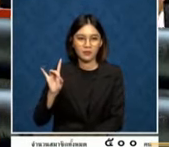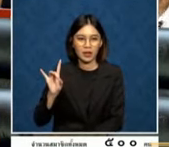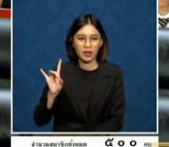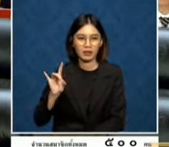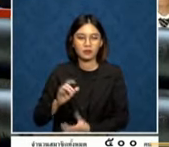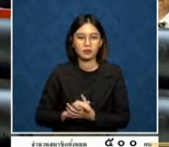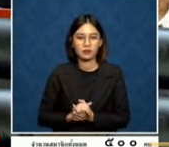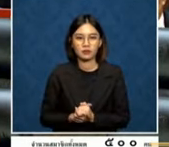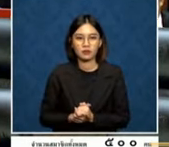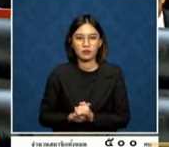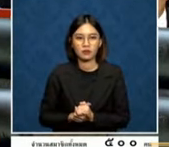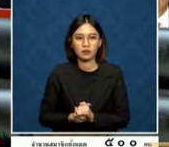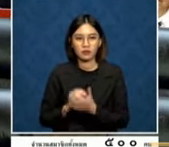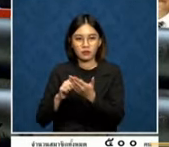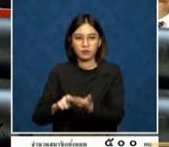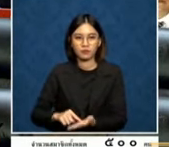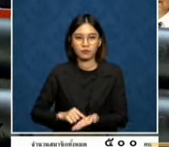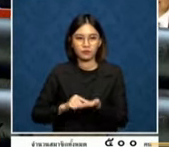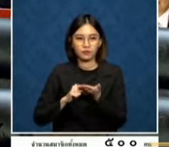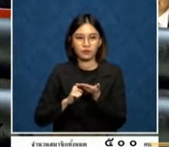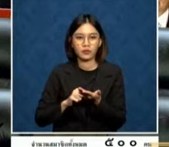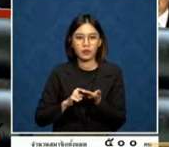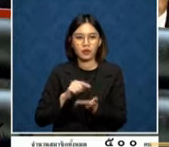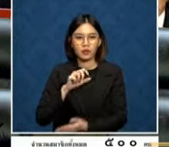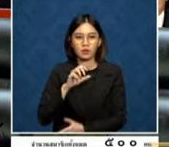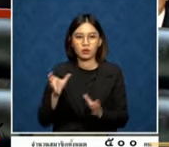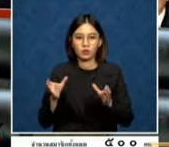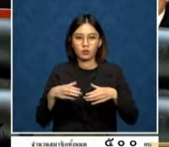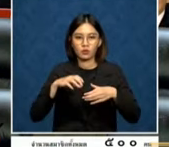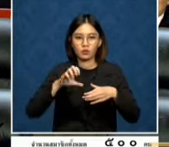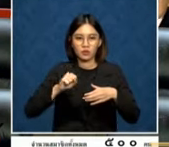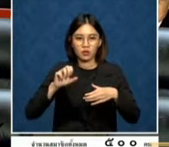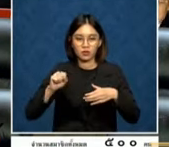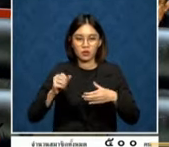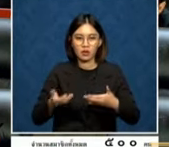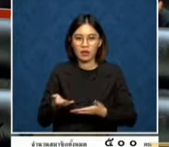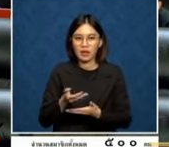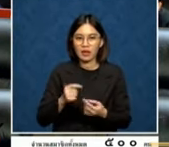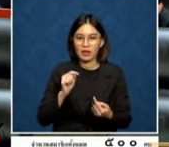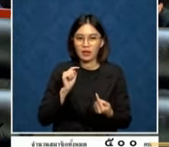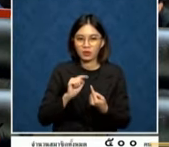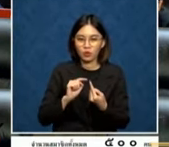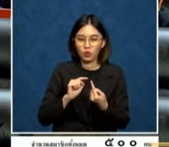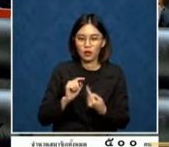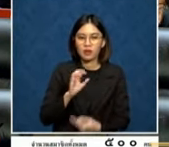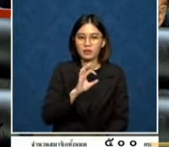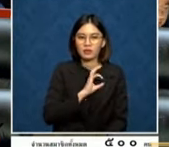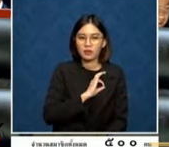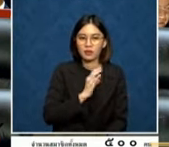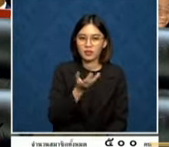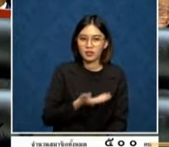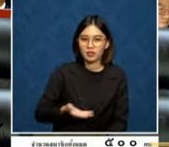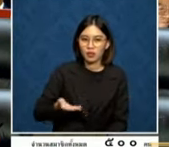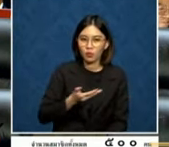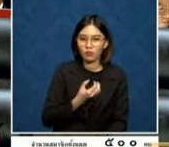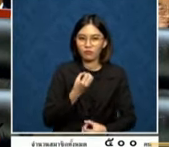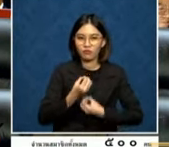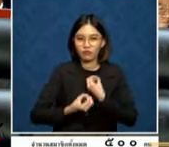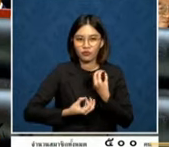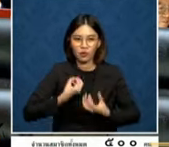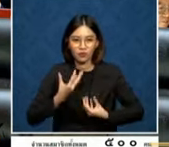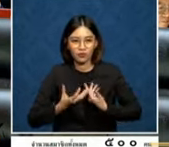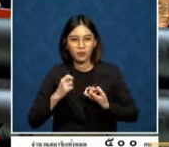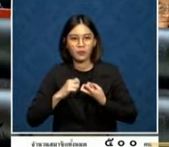2568ที่ได้เข้าสู่สภาผู้แทนราษฎรเพื่อให้ท่านสมาชิกได้ร่วมกันแสดงความเห็น